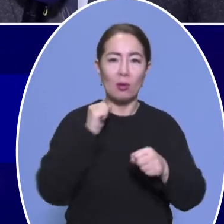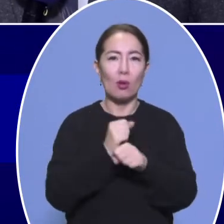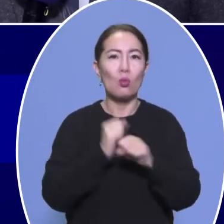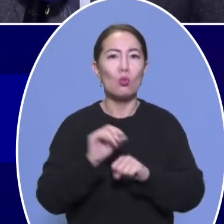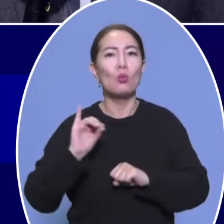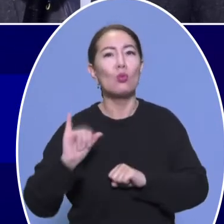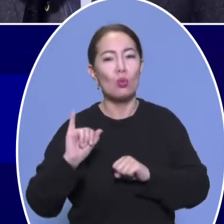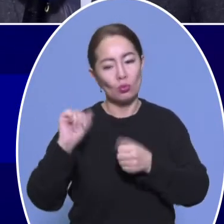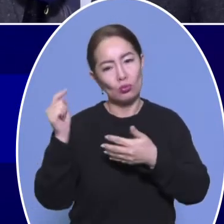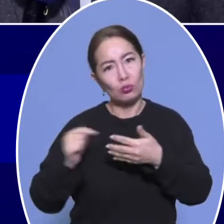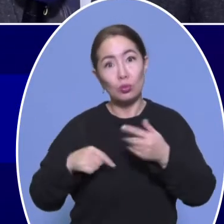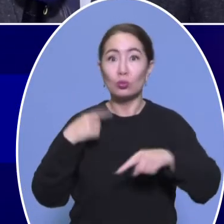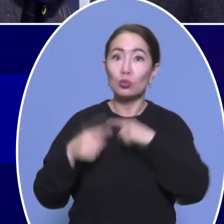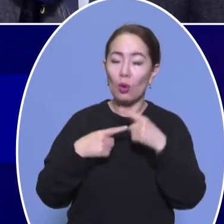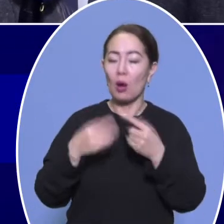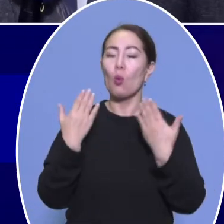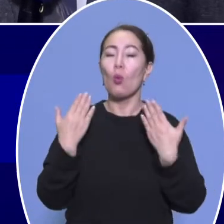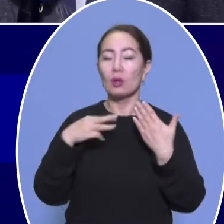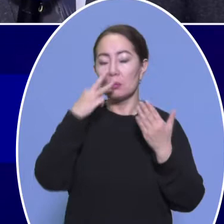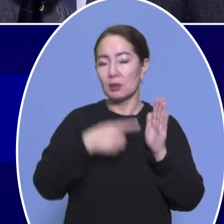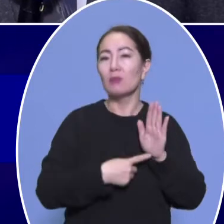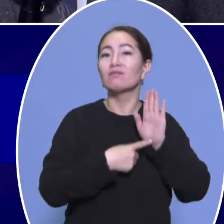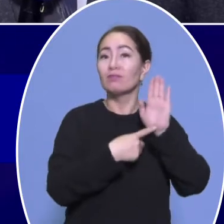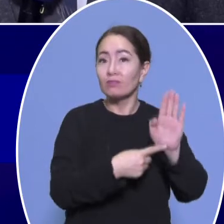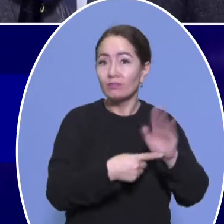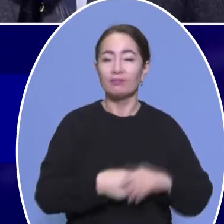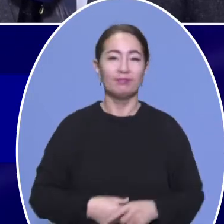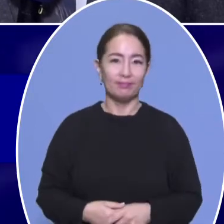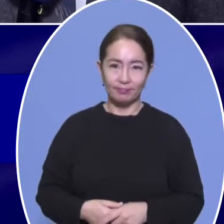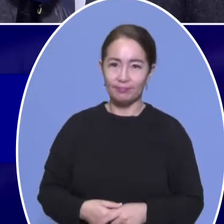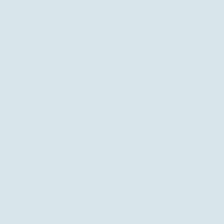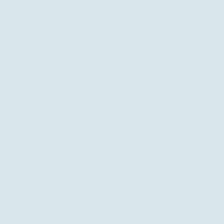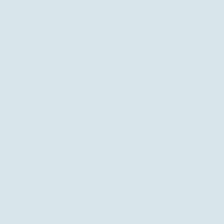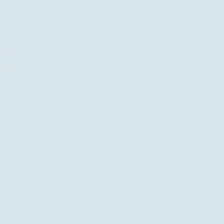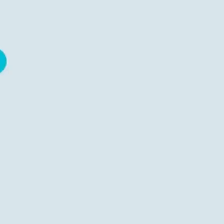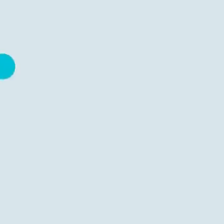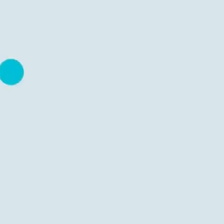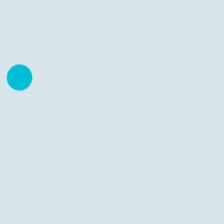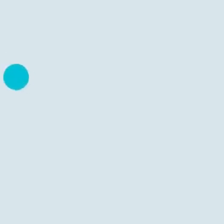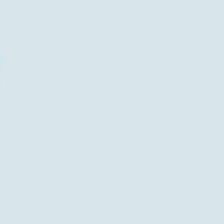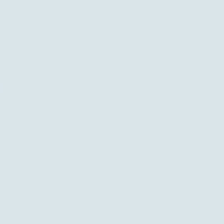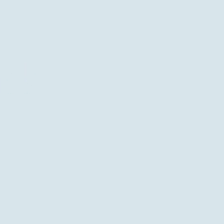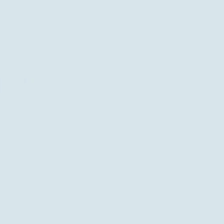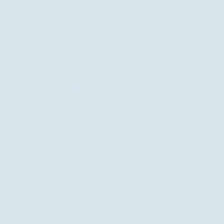хийж хэрэгжүүлэхээр босон талаарх одоо салбар хурлаанаа мэдээллийг үзүүлж та хүндэ дүрх болно.